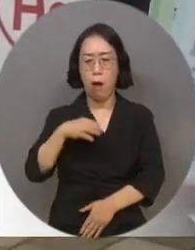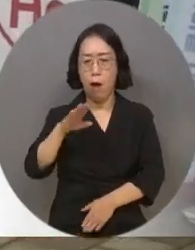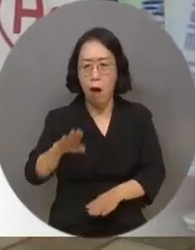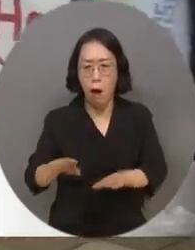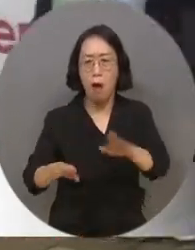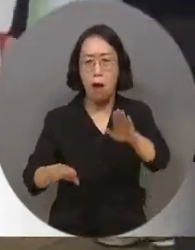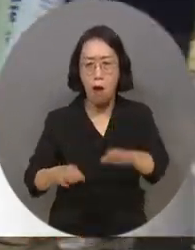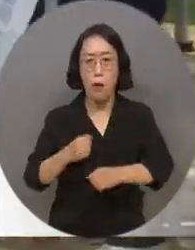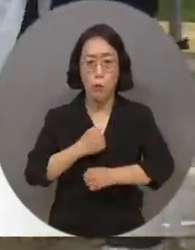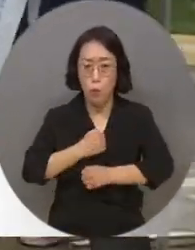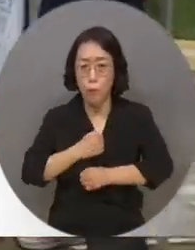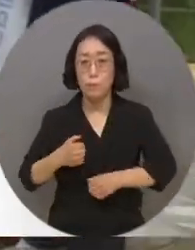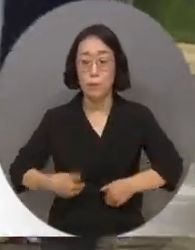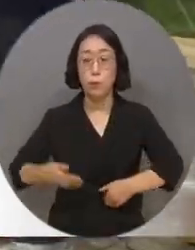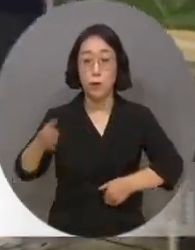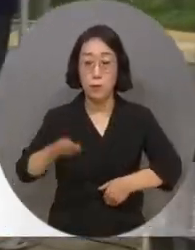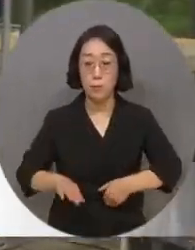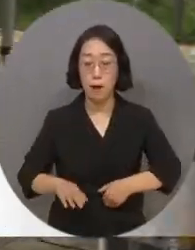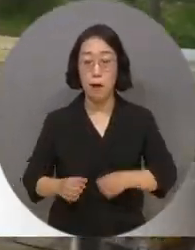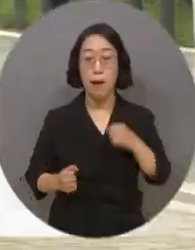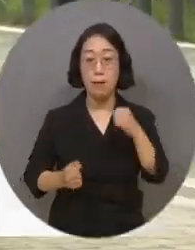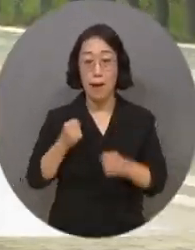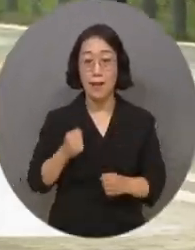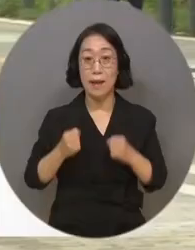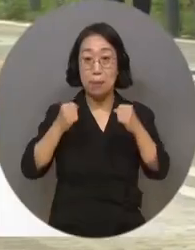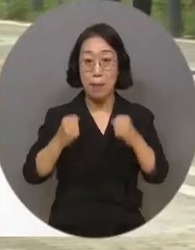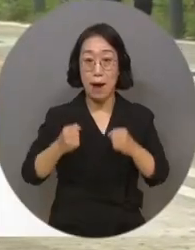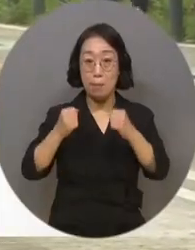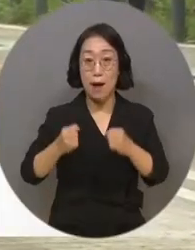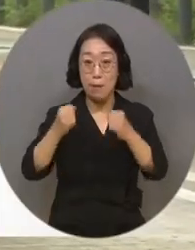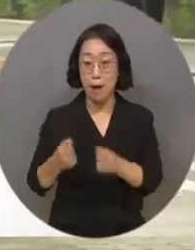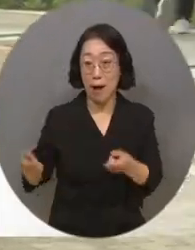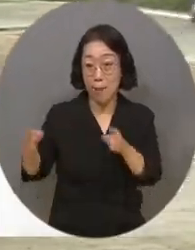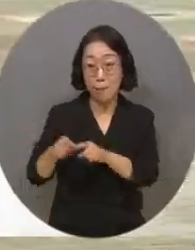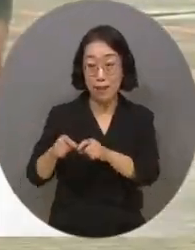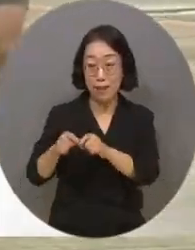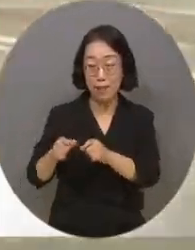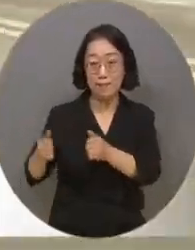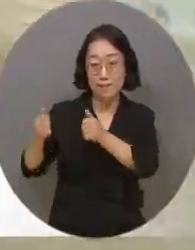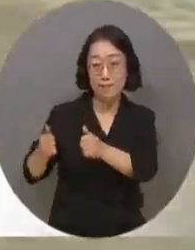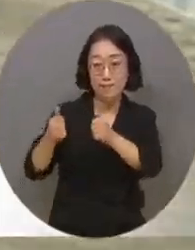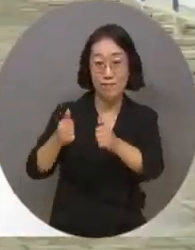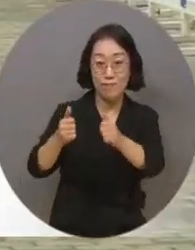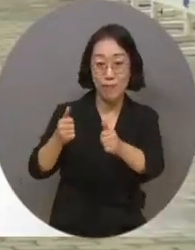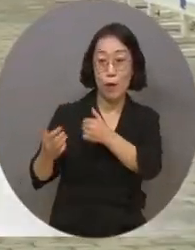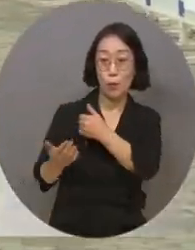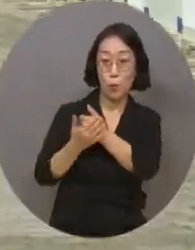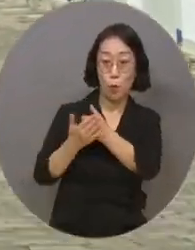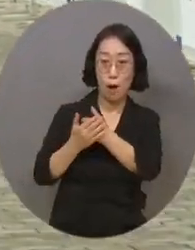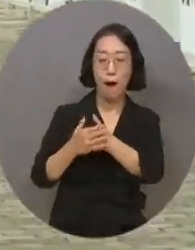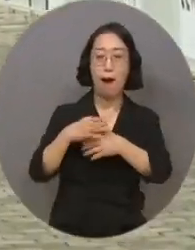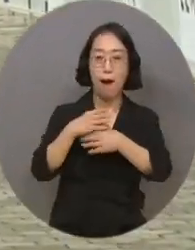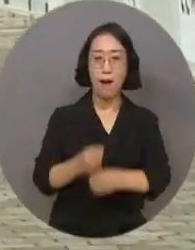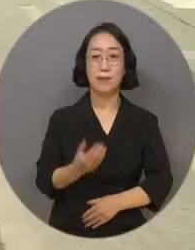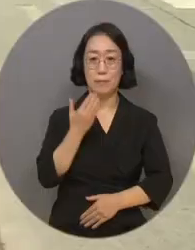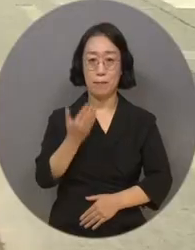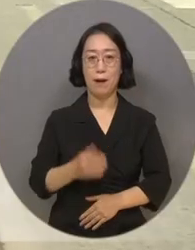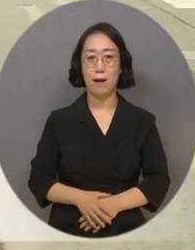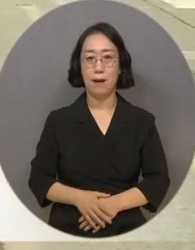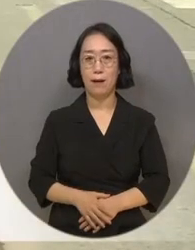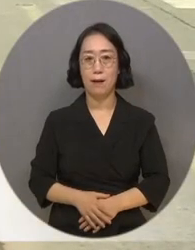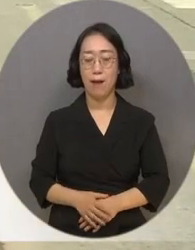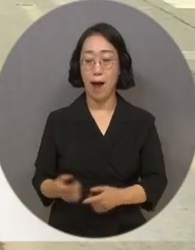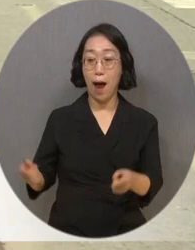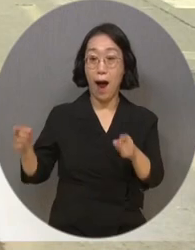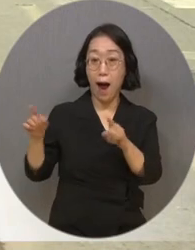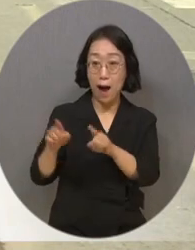하는 그들이지만 마라톤을 할 때만큼은 가이드러너와 함께 뛰며 두려움 없이 마음껏 달립니다.